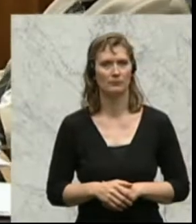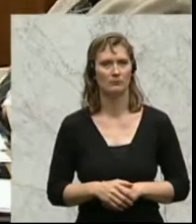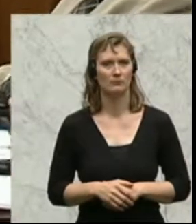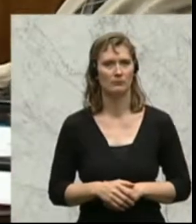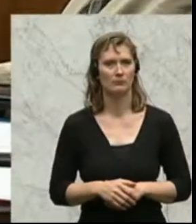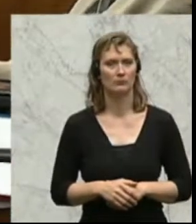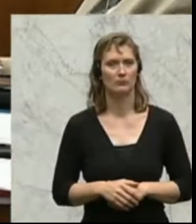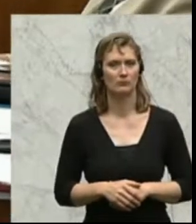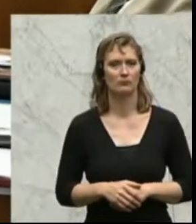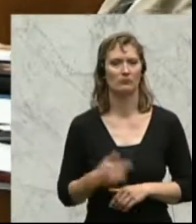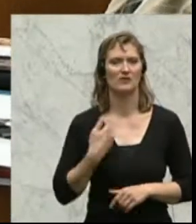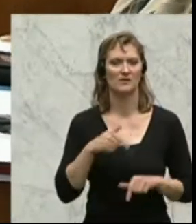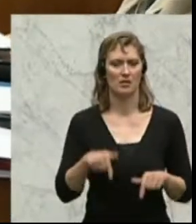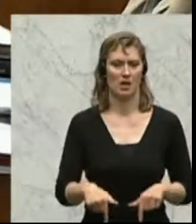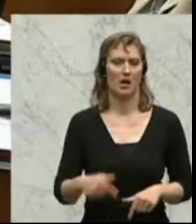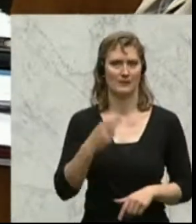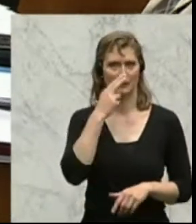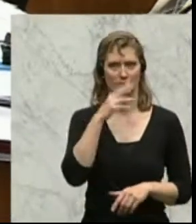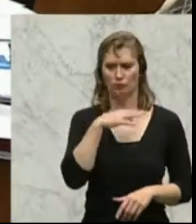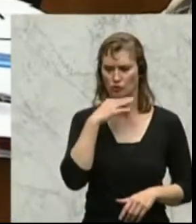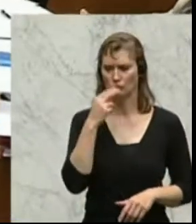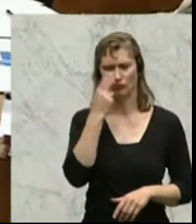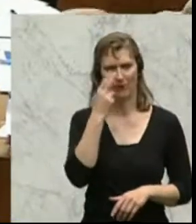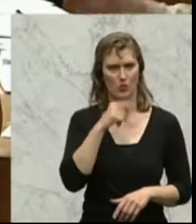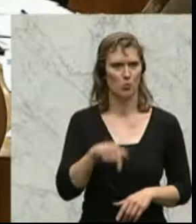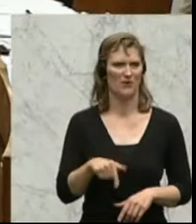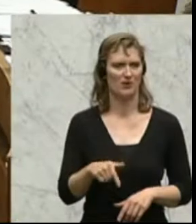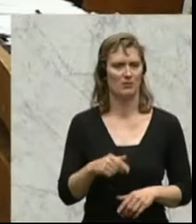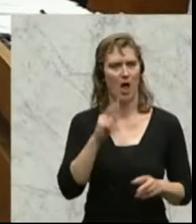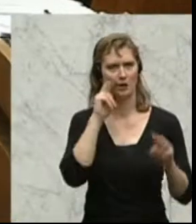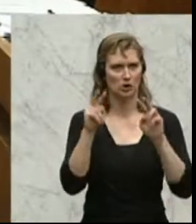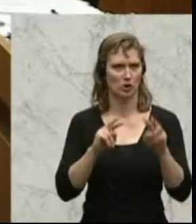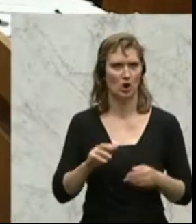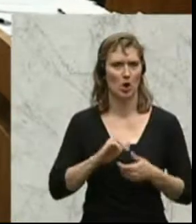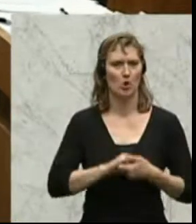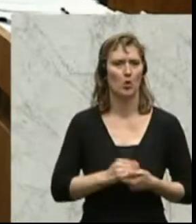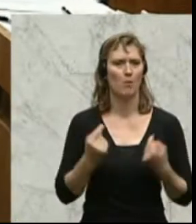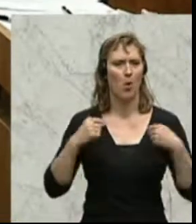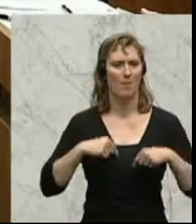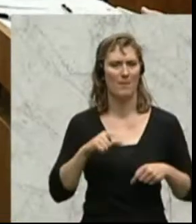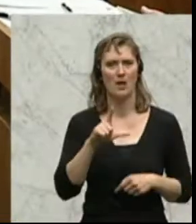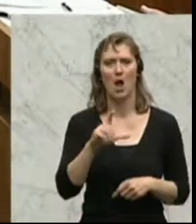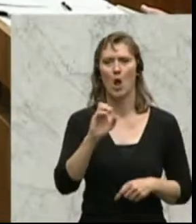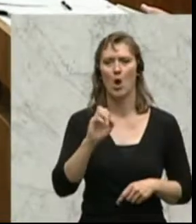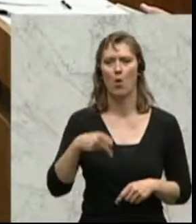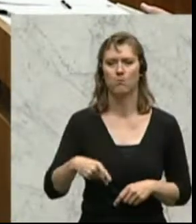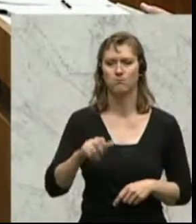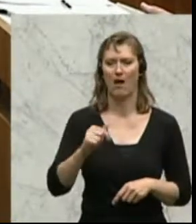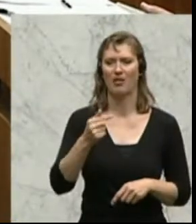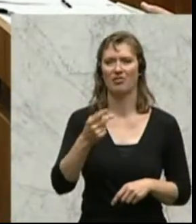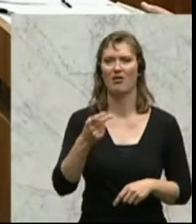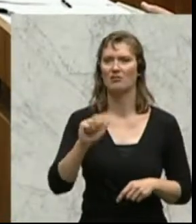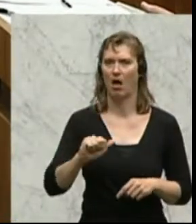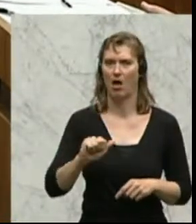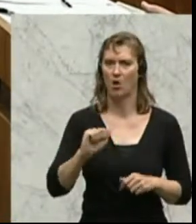Wir haben hier auch sehr vernünftige Ansichten vom Herrn Klubobmann Lopatka gehört, doch diese Erkenntnis scheint bei der SPÖ